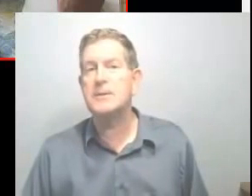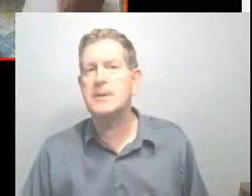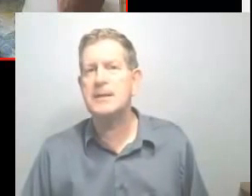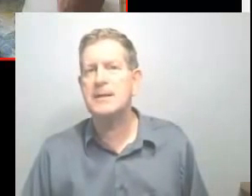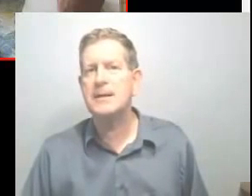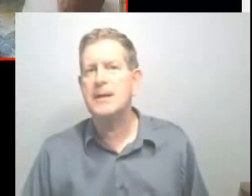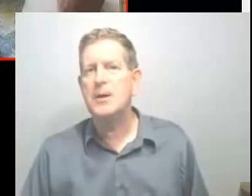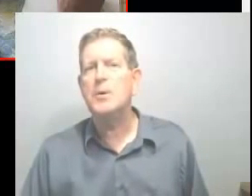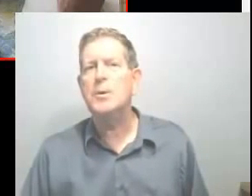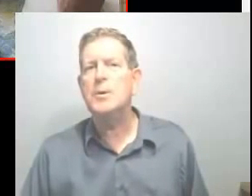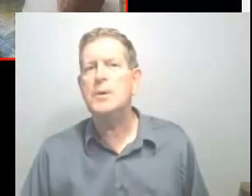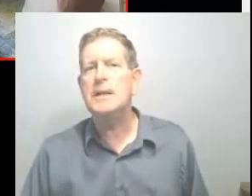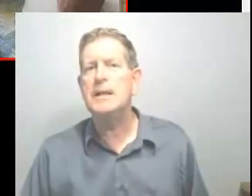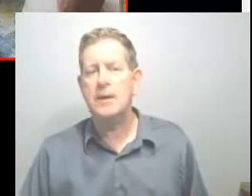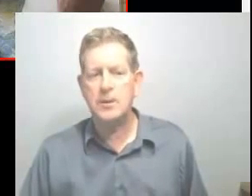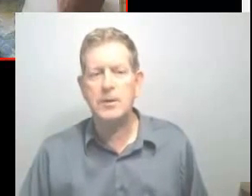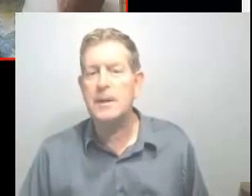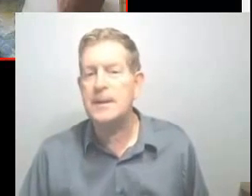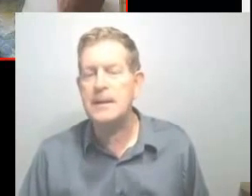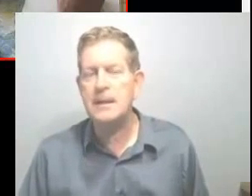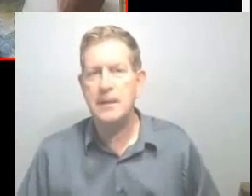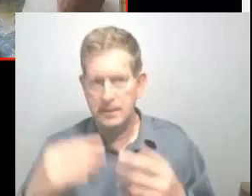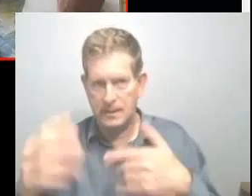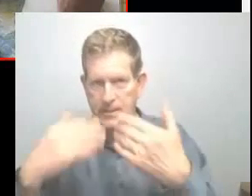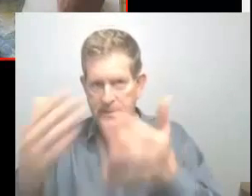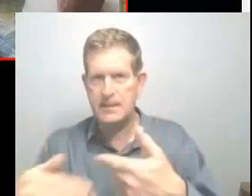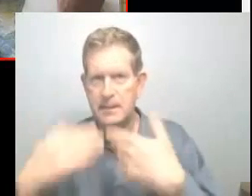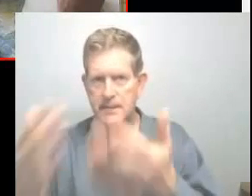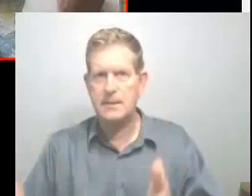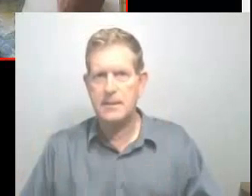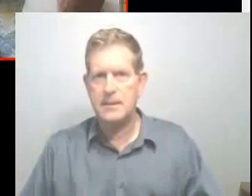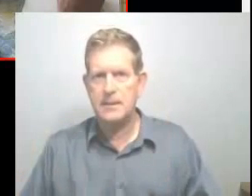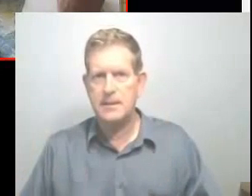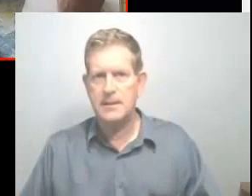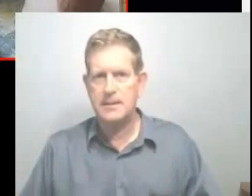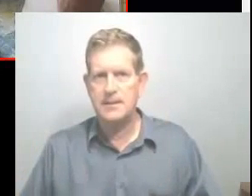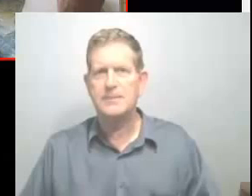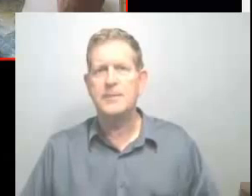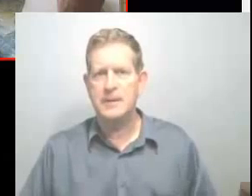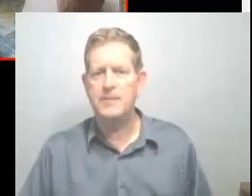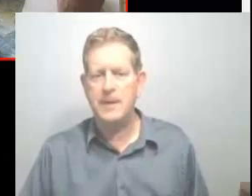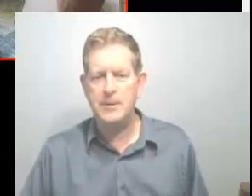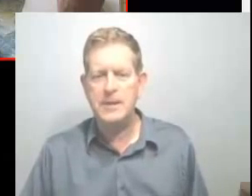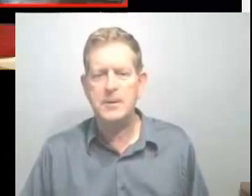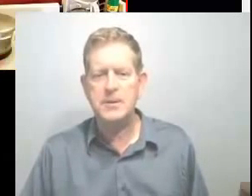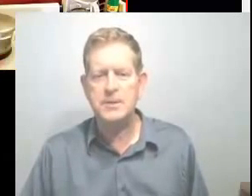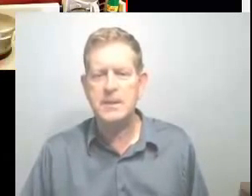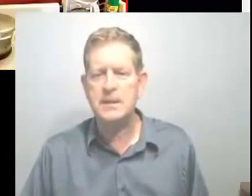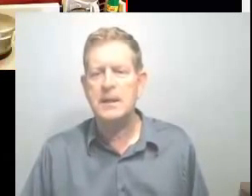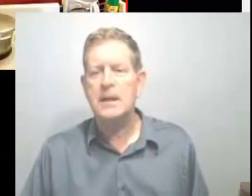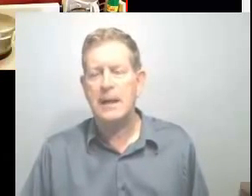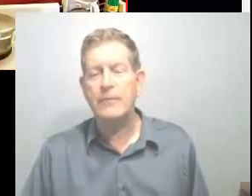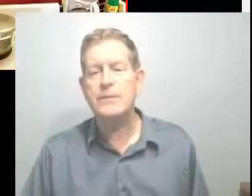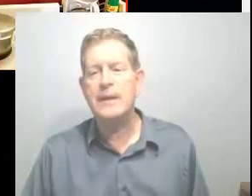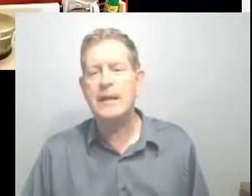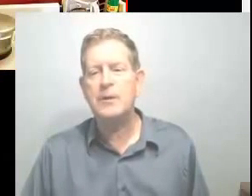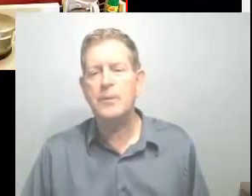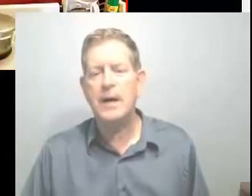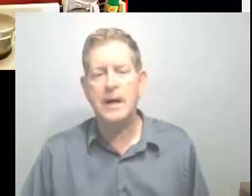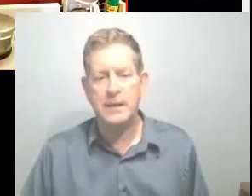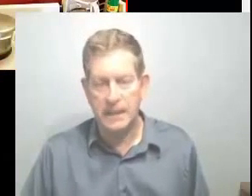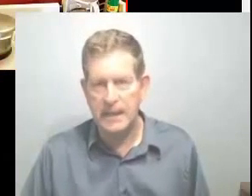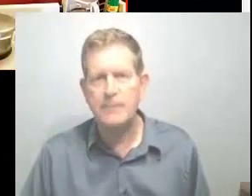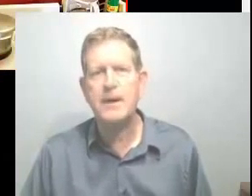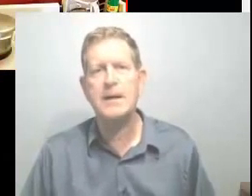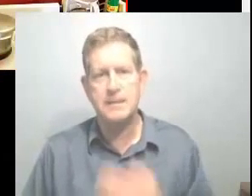ensuite, ça, c'est qu'est-ce que c'était? Le lit. Encore, répétez, répétez. Oui, il fait le lit. Ensuite, là, vous avez